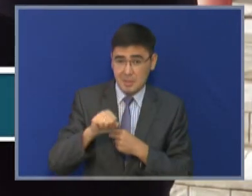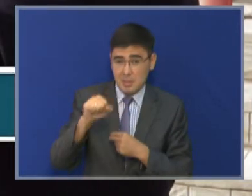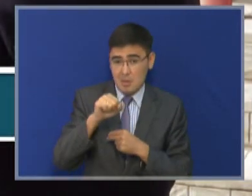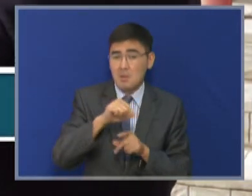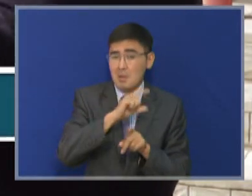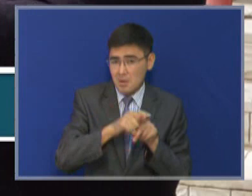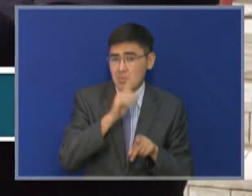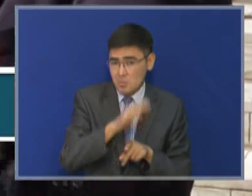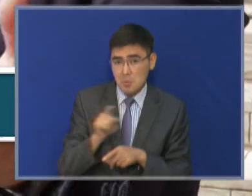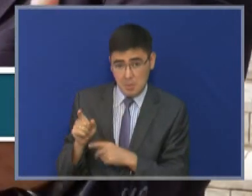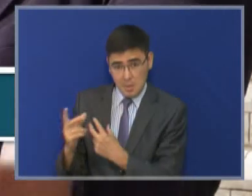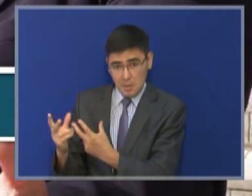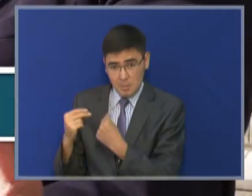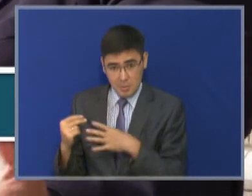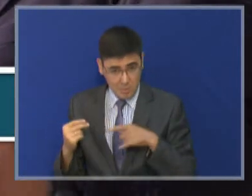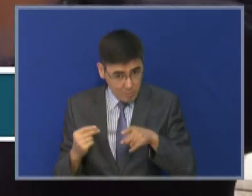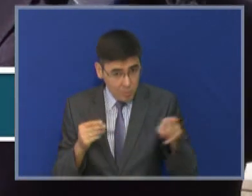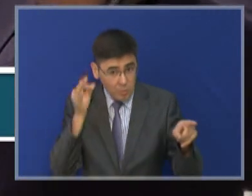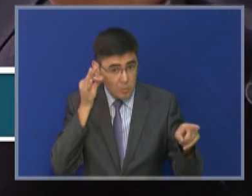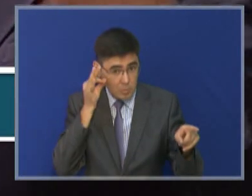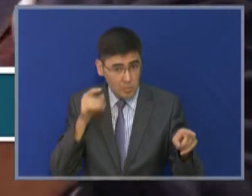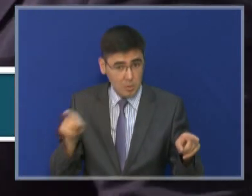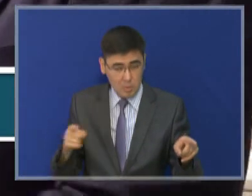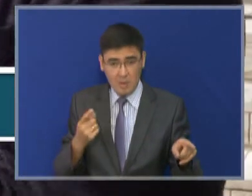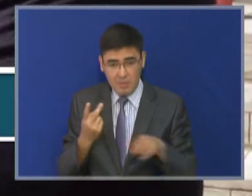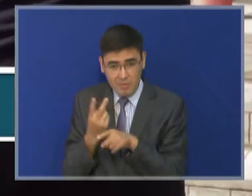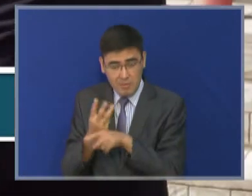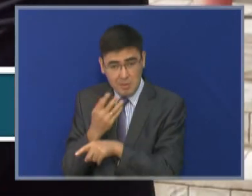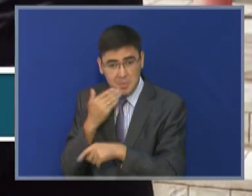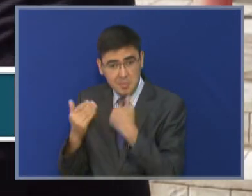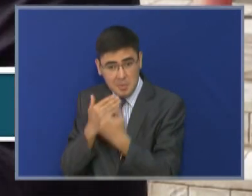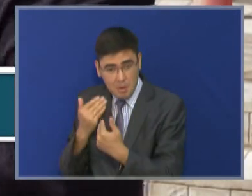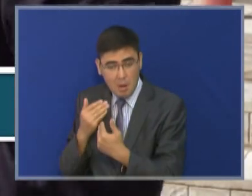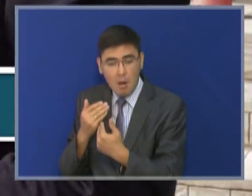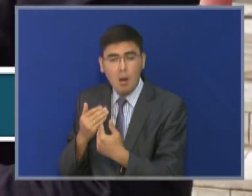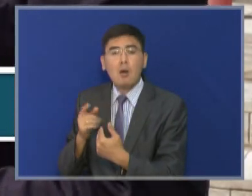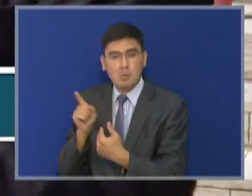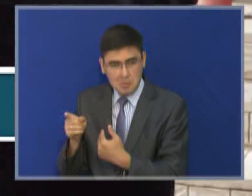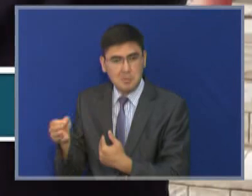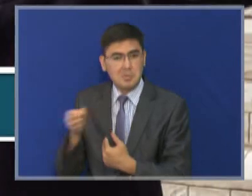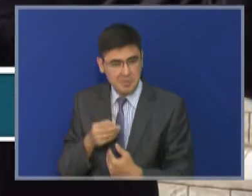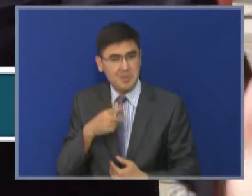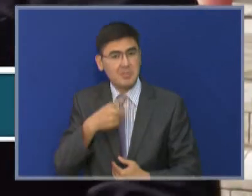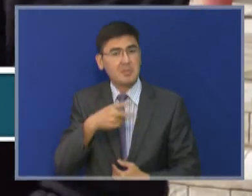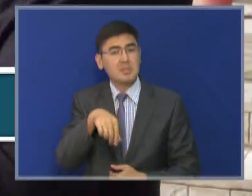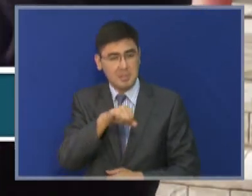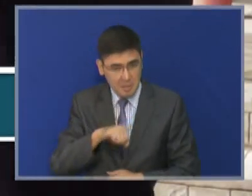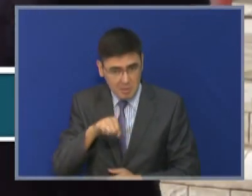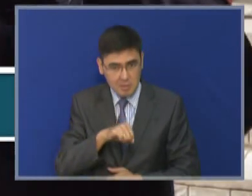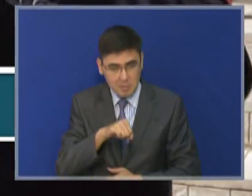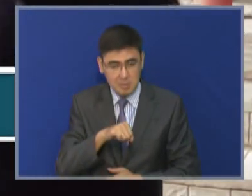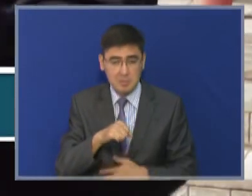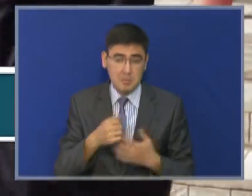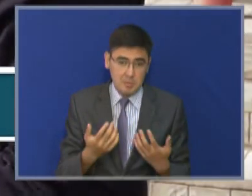Богу, мы спим. Если Бог здоровый, я. Бринище Ван Семимин, еще раз скажи, когда ты закончишь, дорогой мой, с учетом нашей косолапости